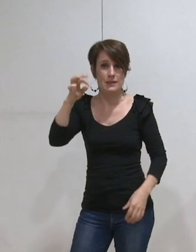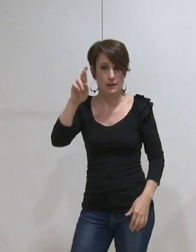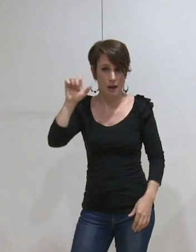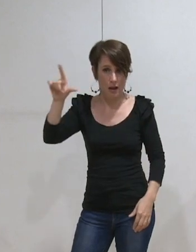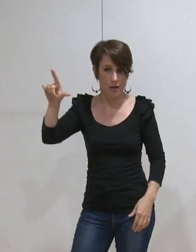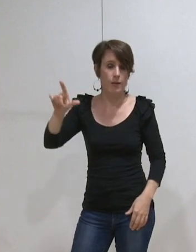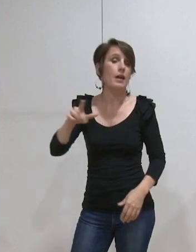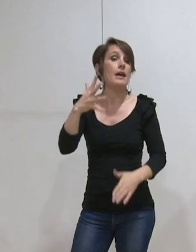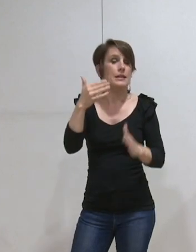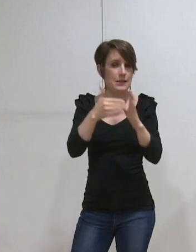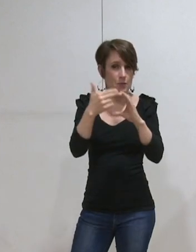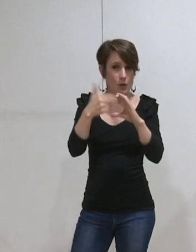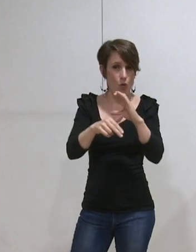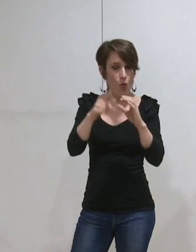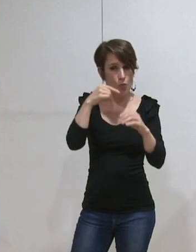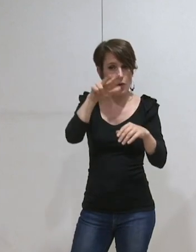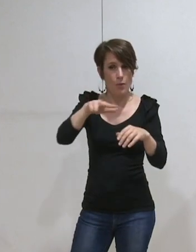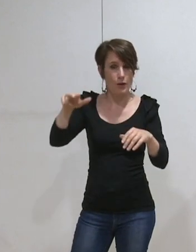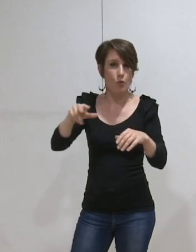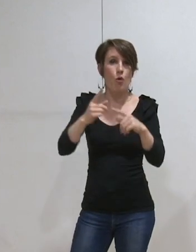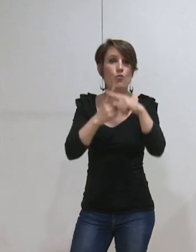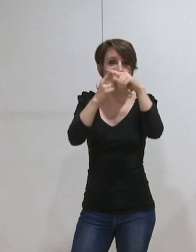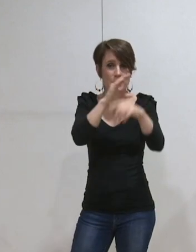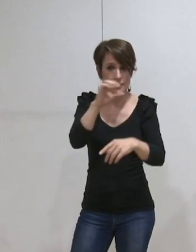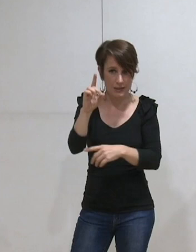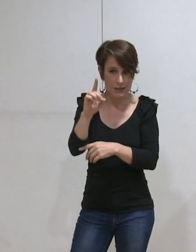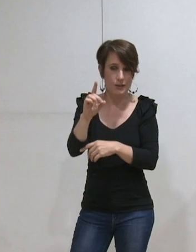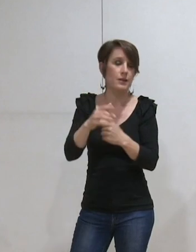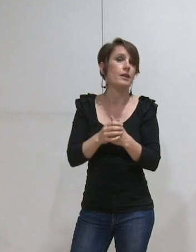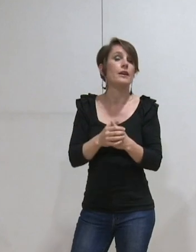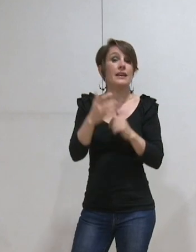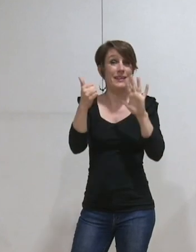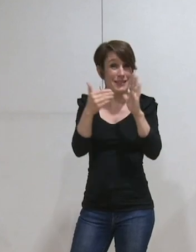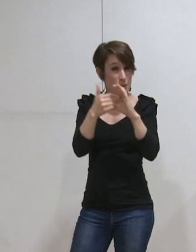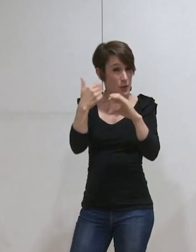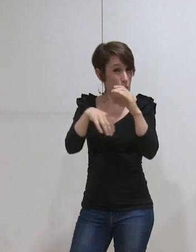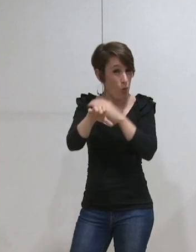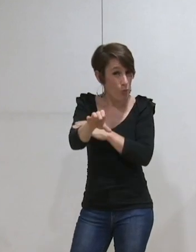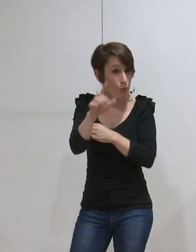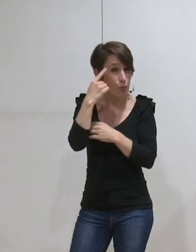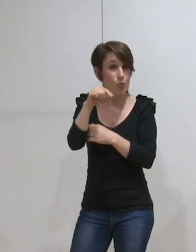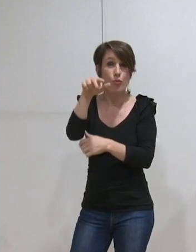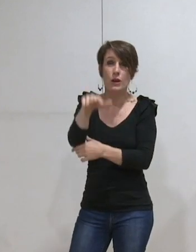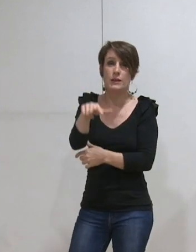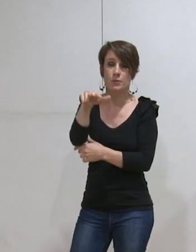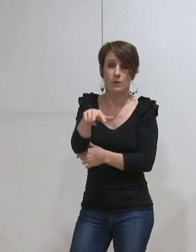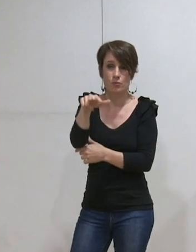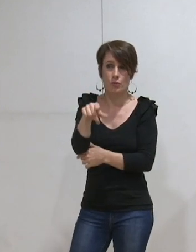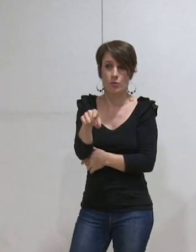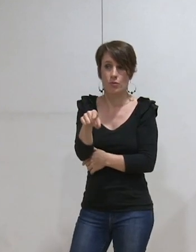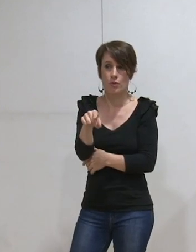ce qu'on appelle les plus cédés et de 6000 € pour les logements qui constituent et bien